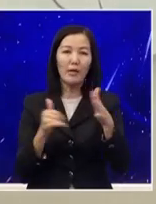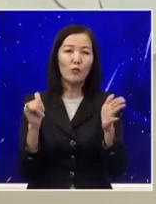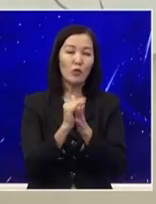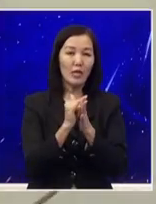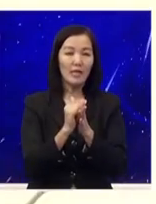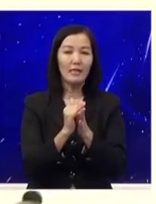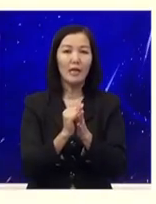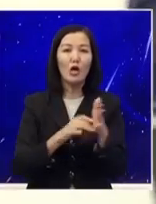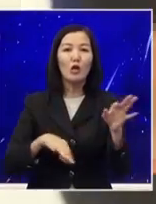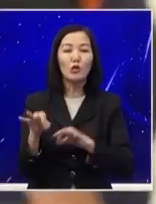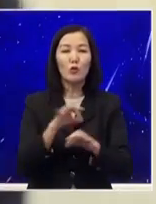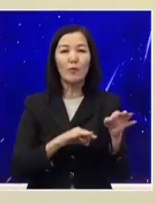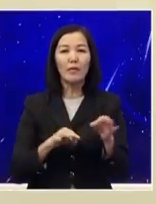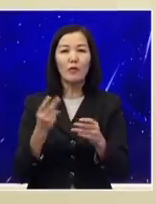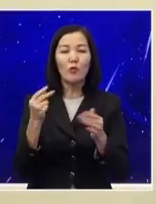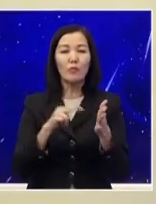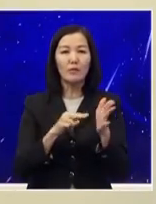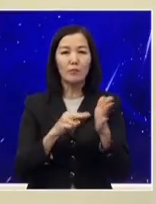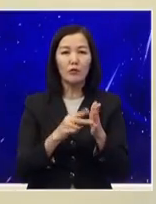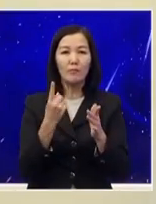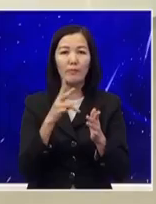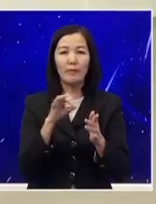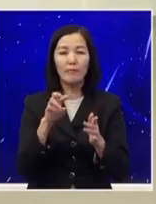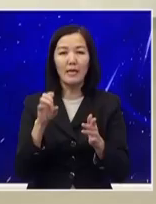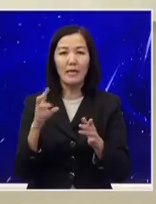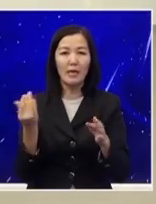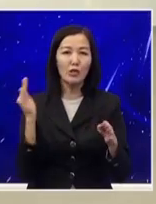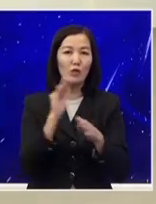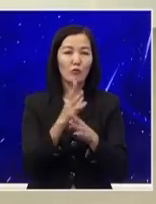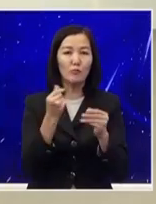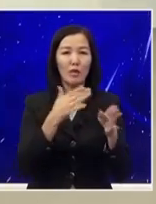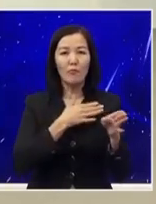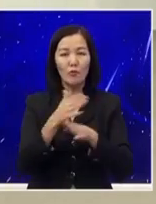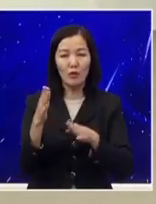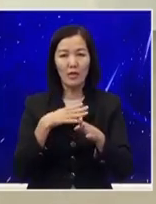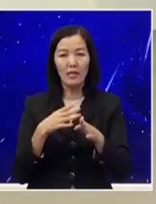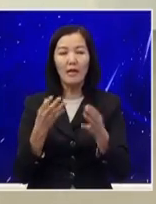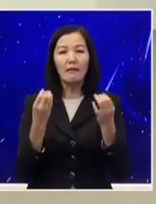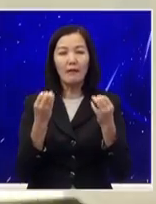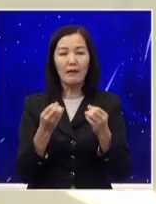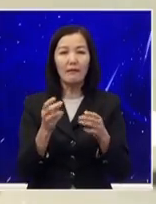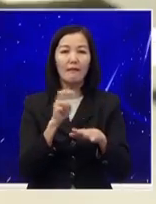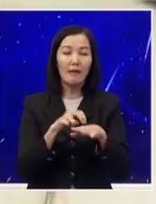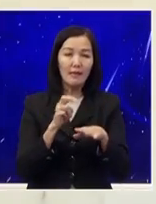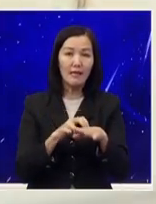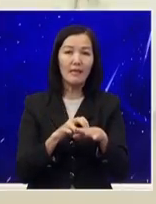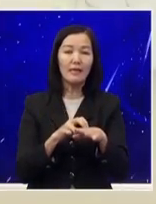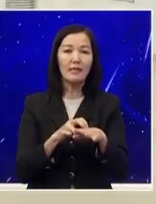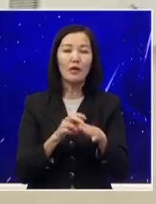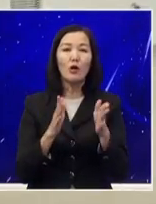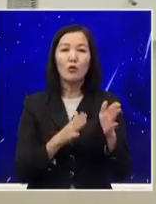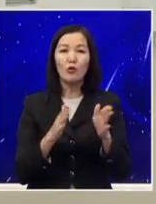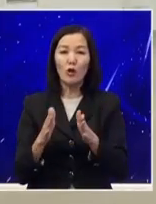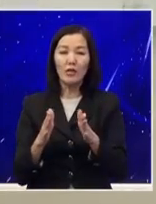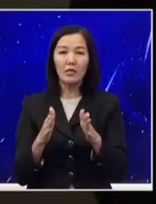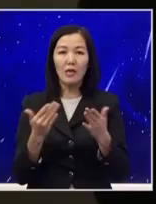үшін жобадан тыс облыс бюджетінен 1 миллиард теңгеге жуық қосымша қаржы бөлінген. Сондай-ақ дәрігерлердің осында тұрақтап жұмыс істеу